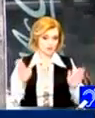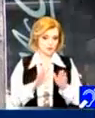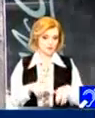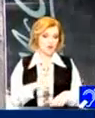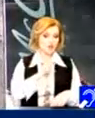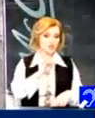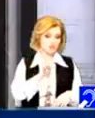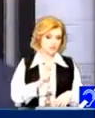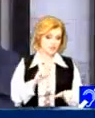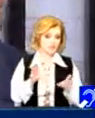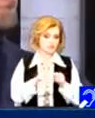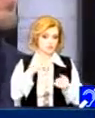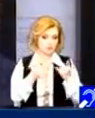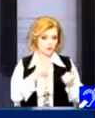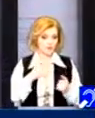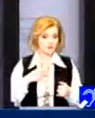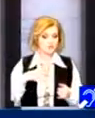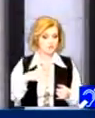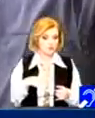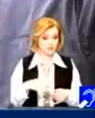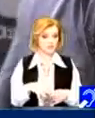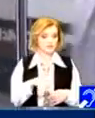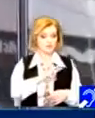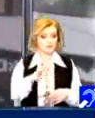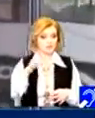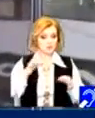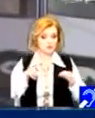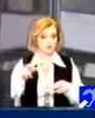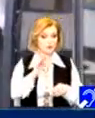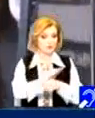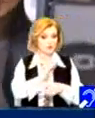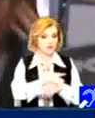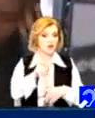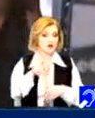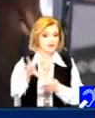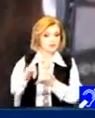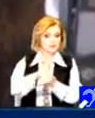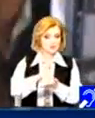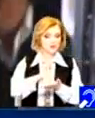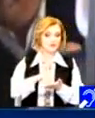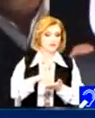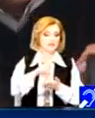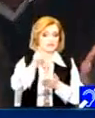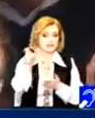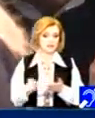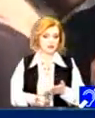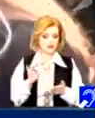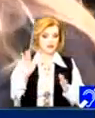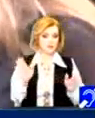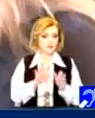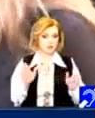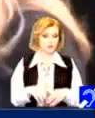Shakira și Carlos Vives au fost nevoiți să facă un duet la tribunal după ce au fost acuzați că au plagiat cântecul La Bicicleta, un hit al